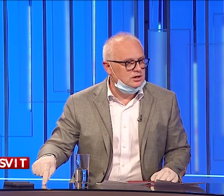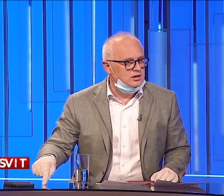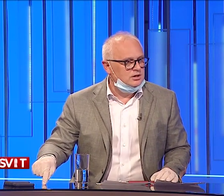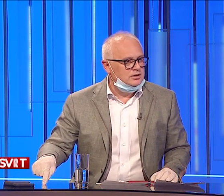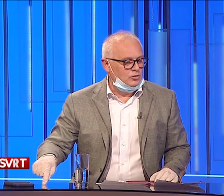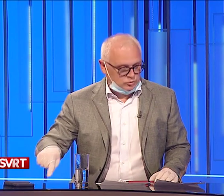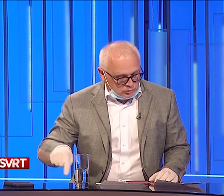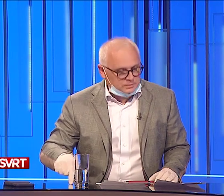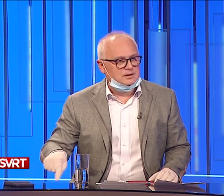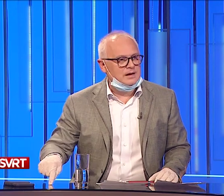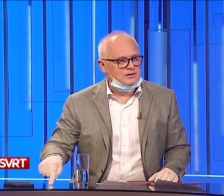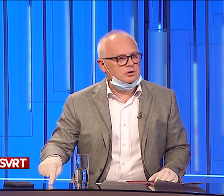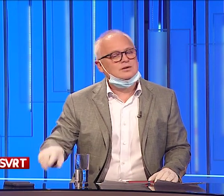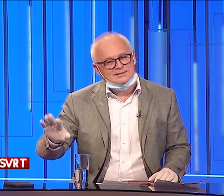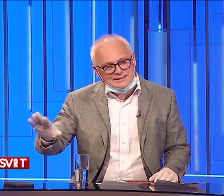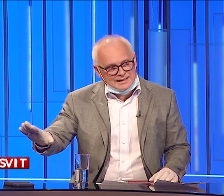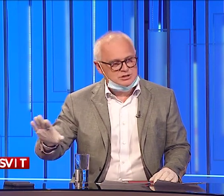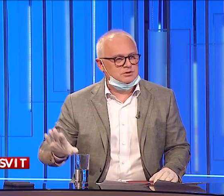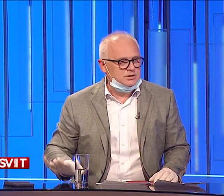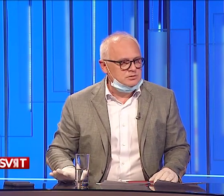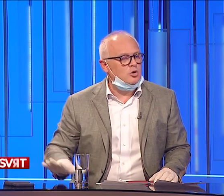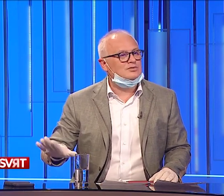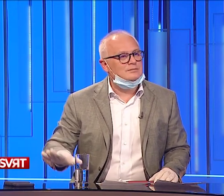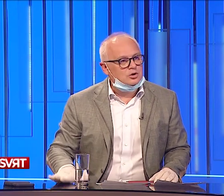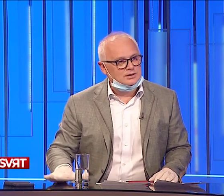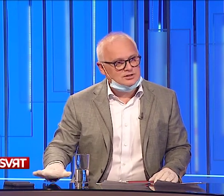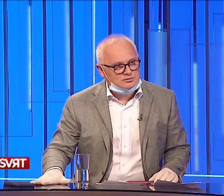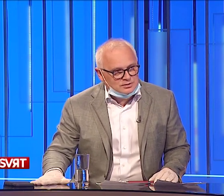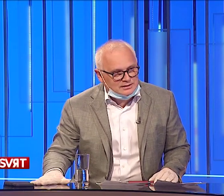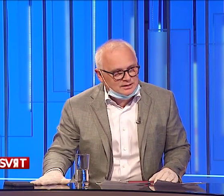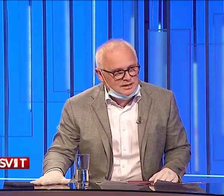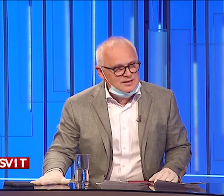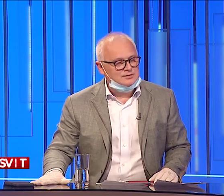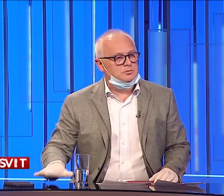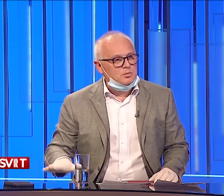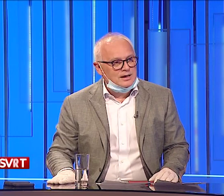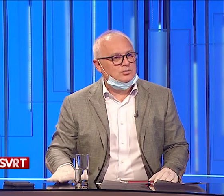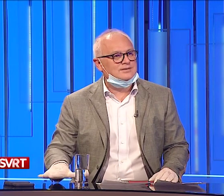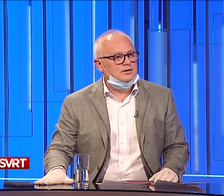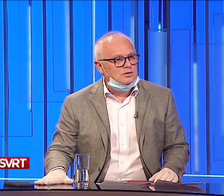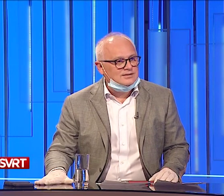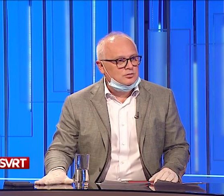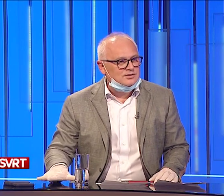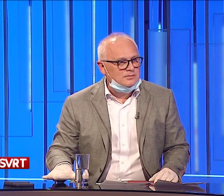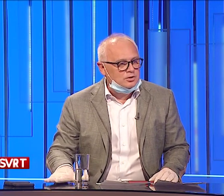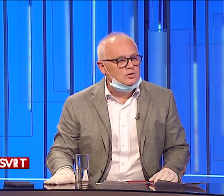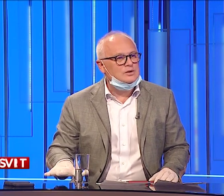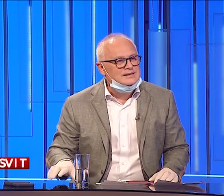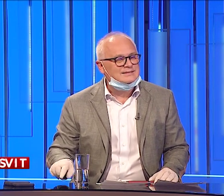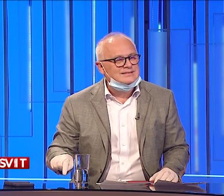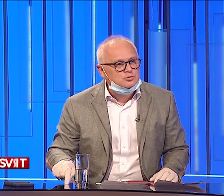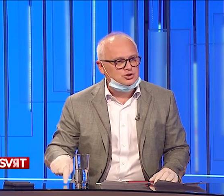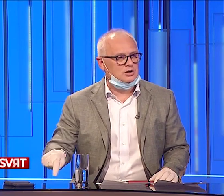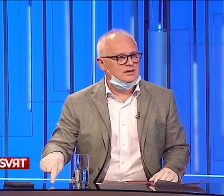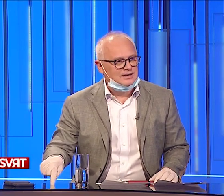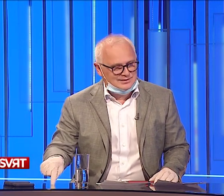Vučića, koji su zloupotrebljavali ovo. Sada nećemo da pričamo o njoj. Ovo sam morao da kažem zbog Danila, zbog momka koji se borio i koji